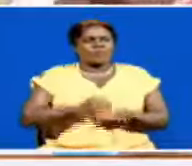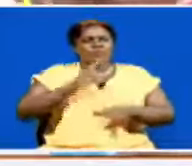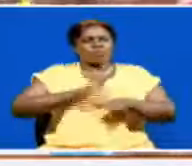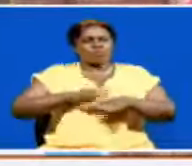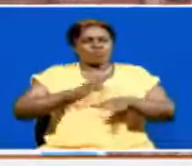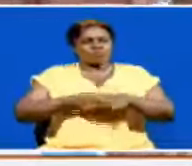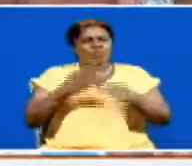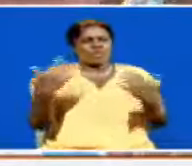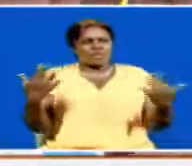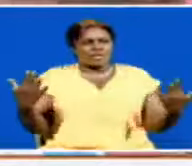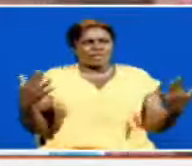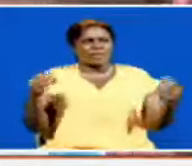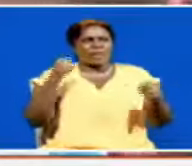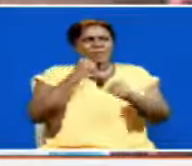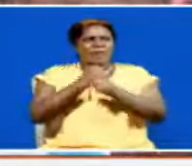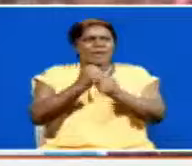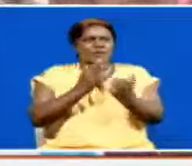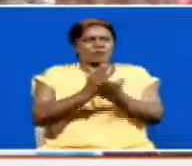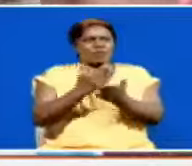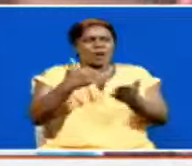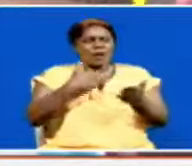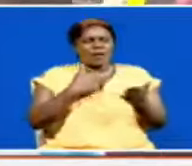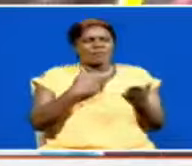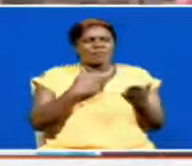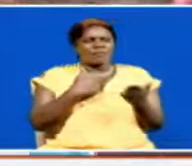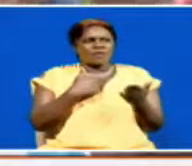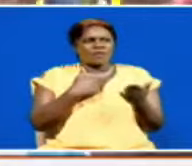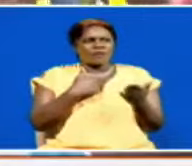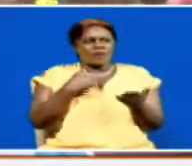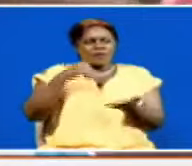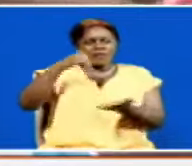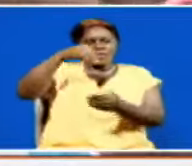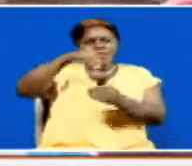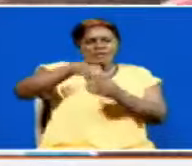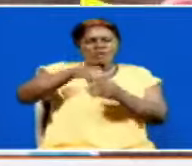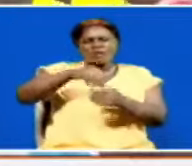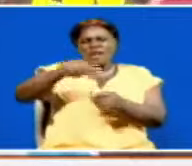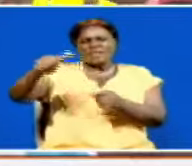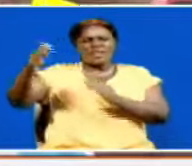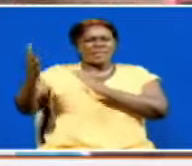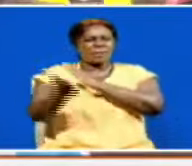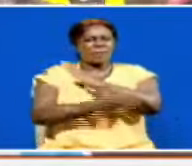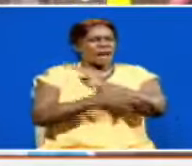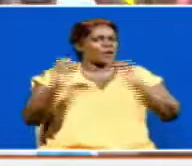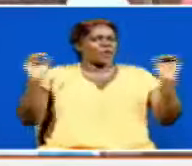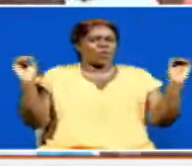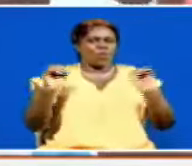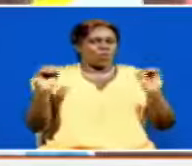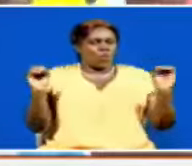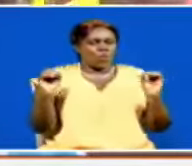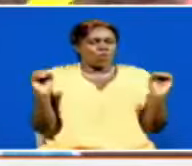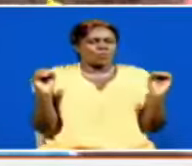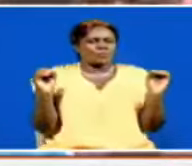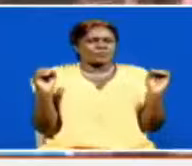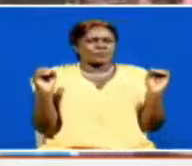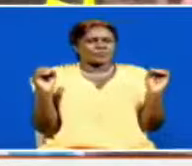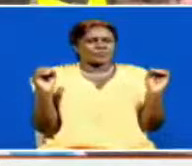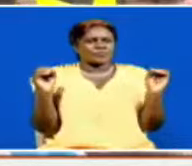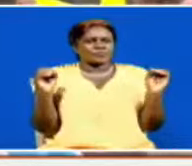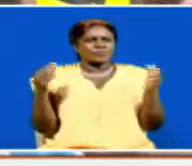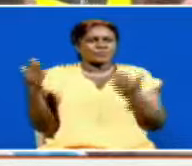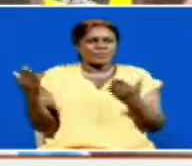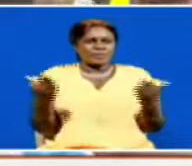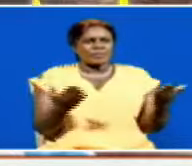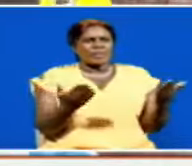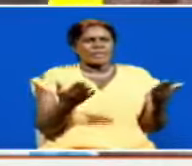sana na kuhakikisha ya kwamba vijana badala kujihusisha na mambo ingine ile ambayo sio mzuri katika society, wanajihusisha na